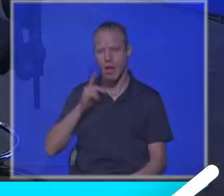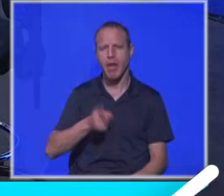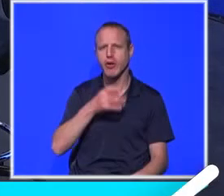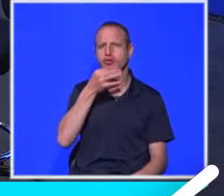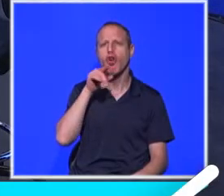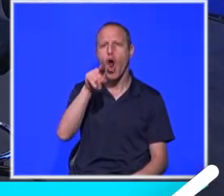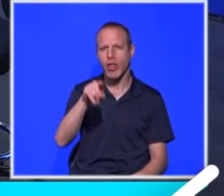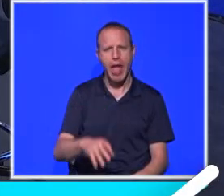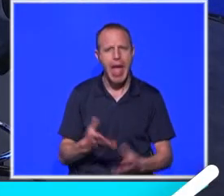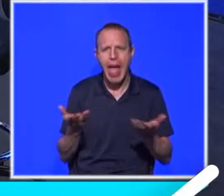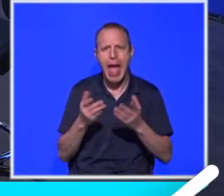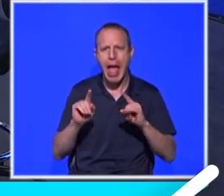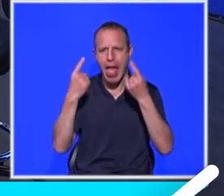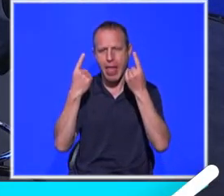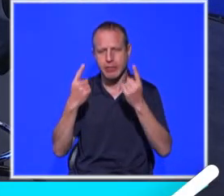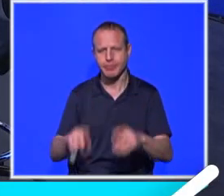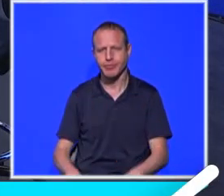אותך, איך קרה